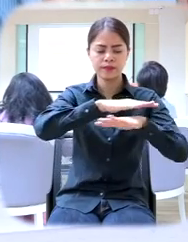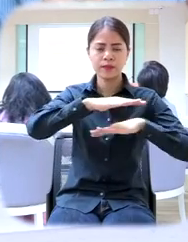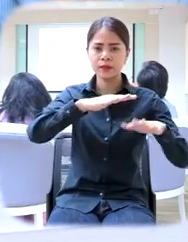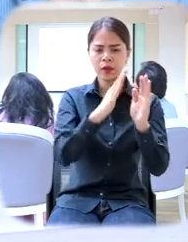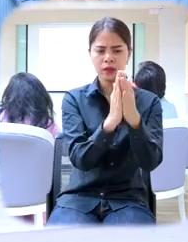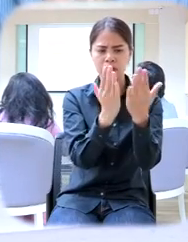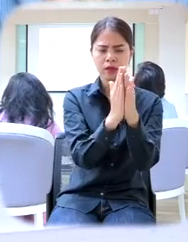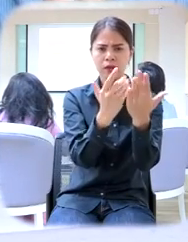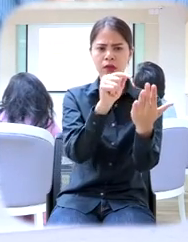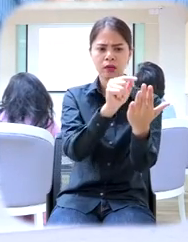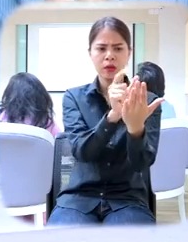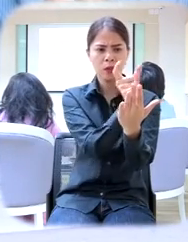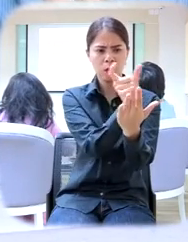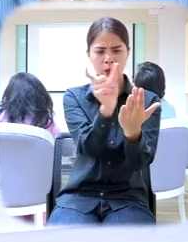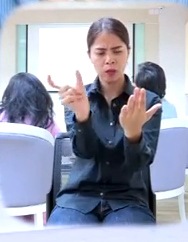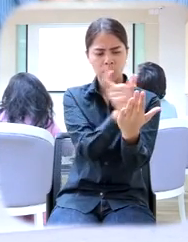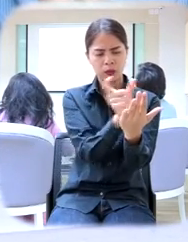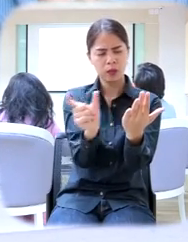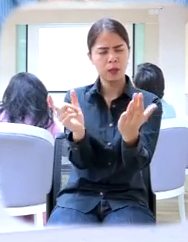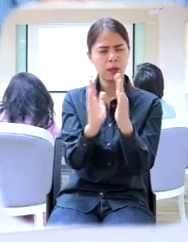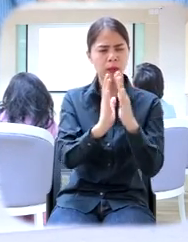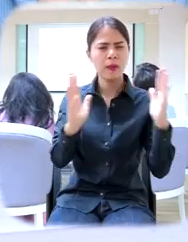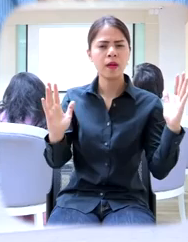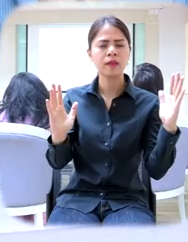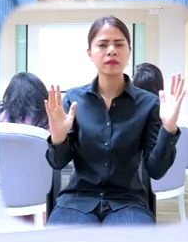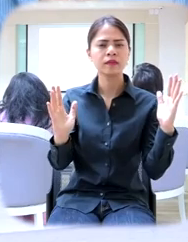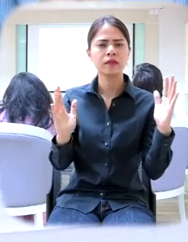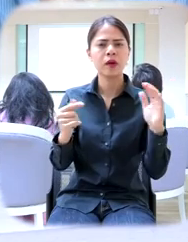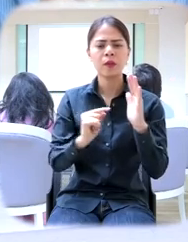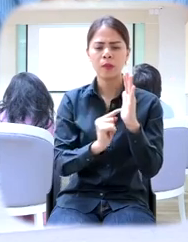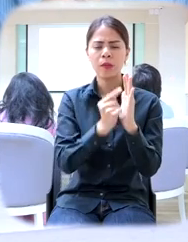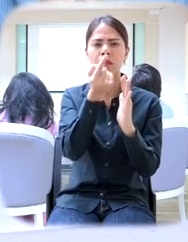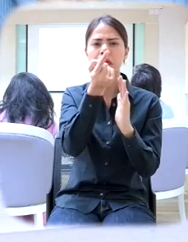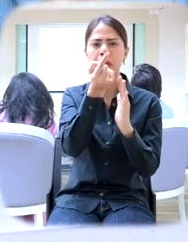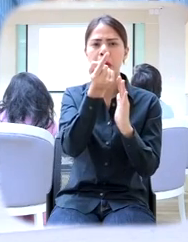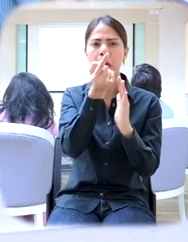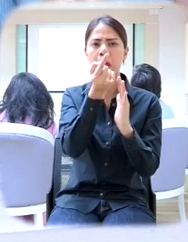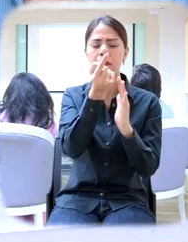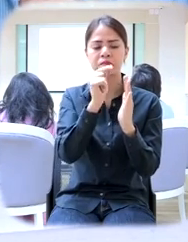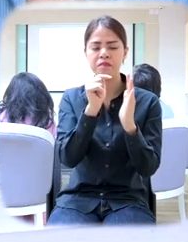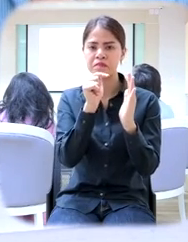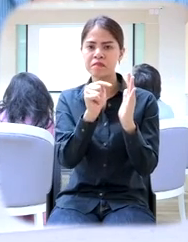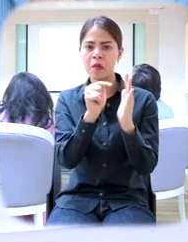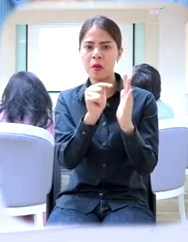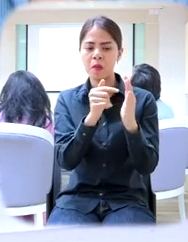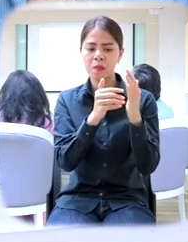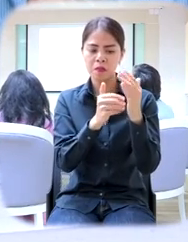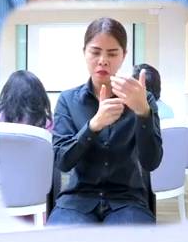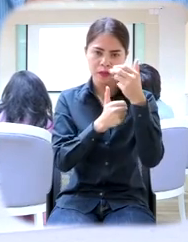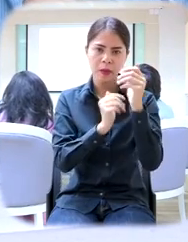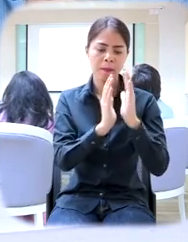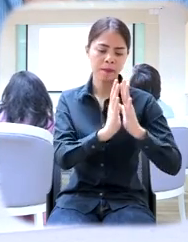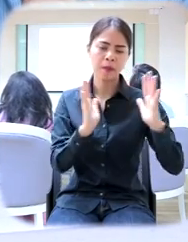ภีร์เป็นจำนวนมากจริงๆเนี่ยครับก็คือเขาก็ถือว่าเป็นยุคทองเพราะว่าเป็นยุคที่มีตัวคัมภีร์